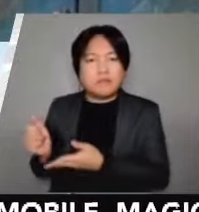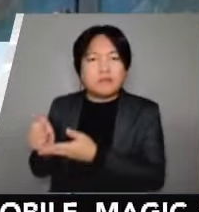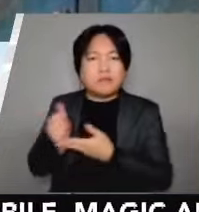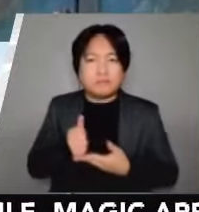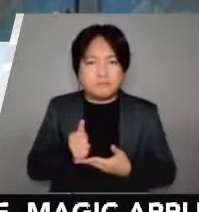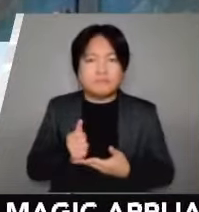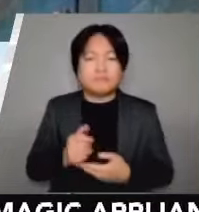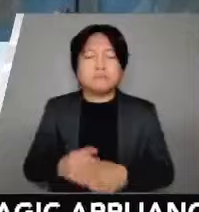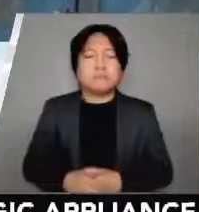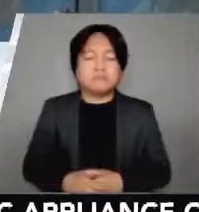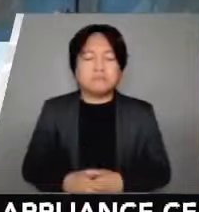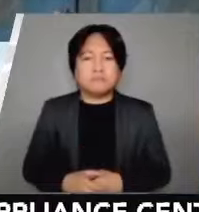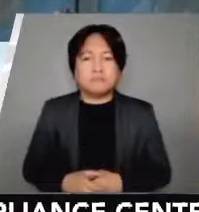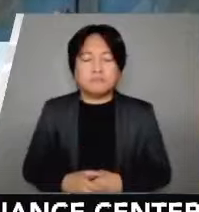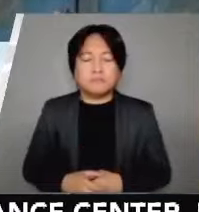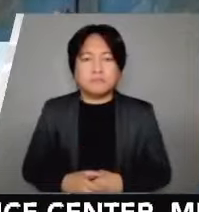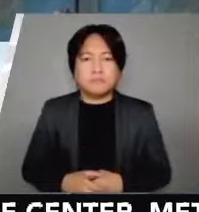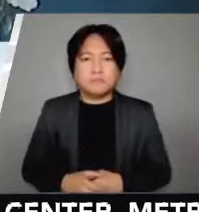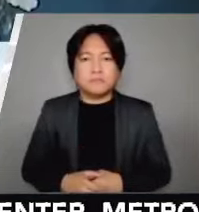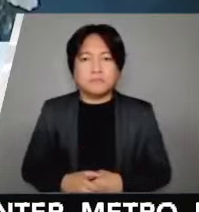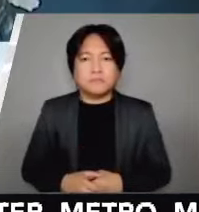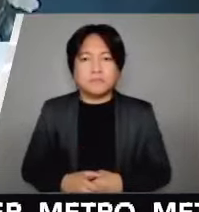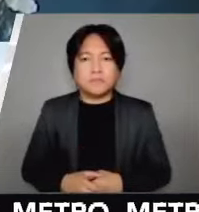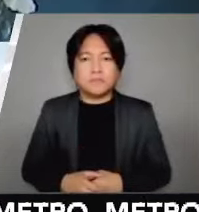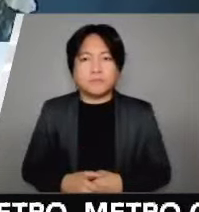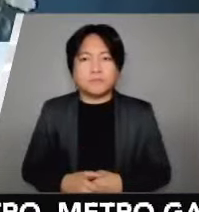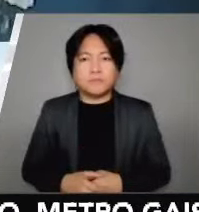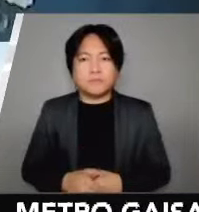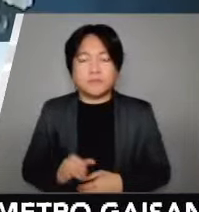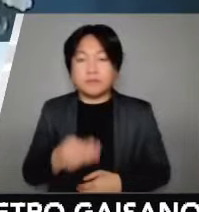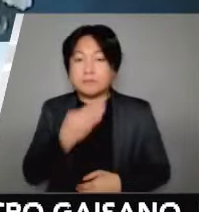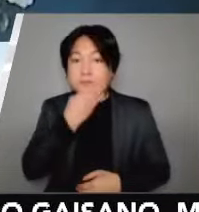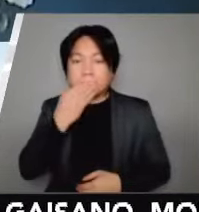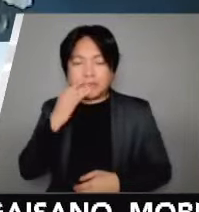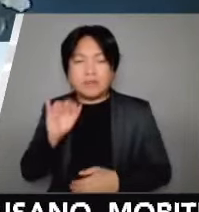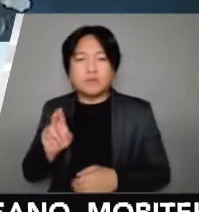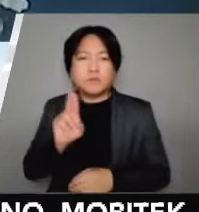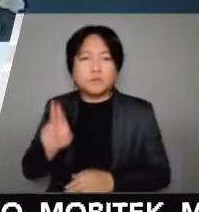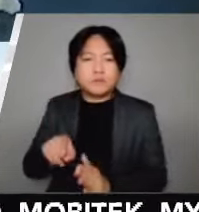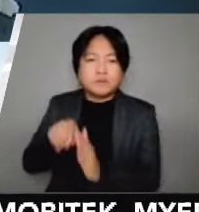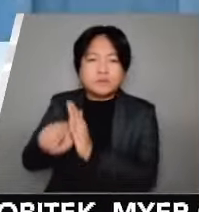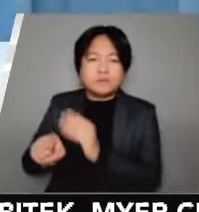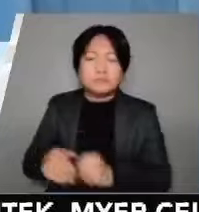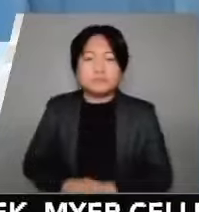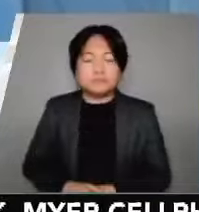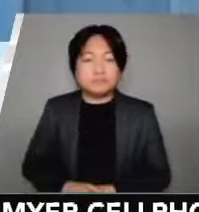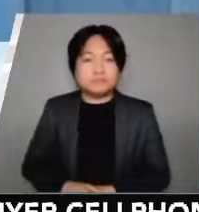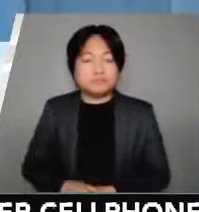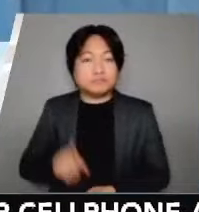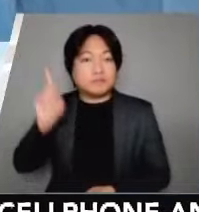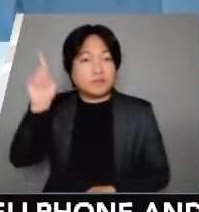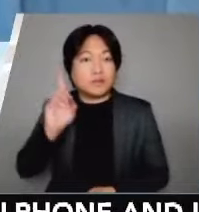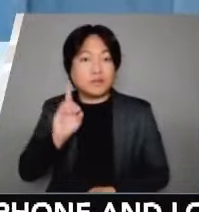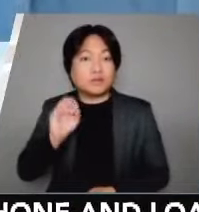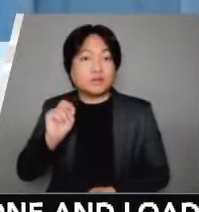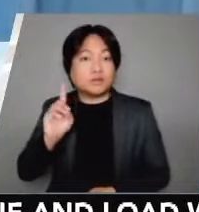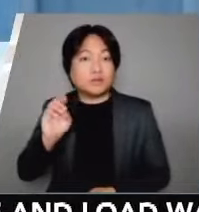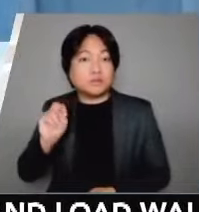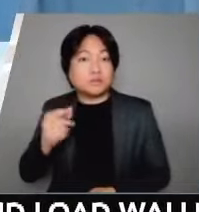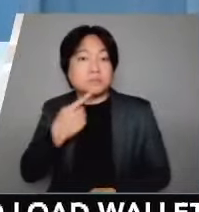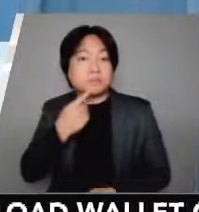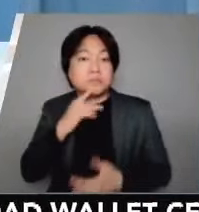pong nag-ila po kami sa isang panyo po. Sabi ni alias Dondon, tinulungan niya si Nessa sa balak nito dahil sa kanilang